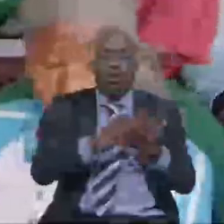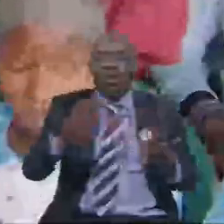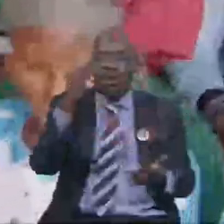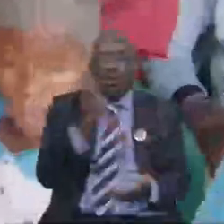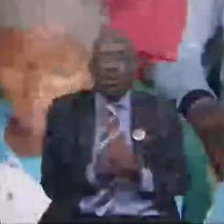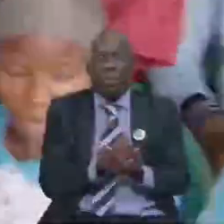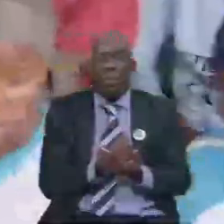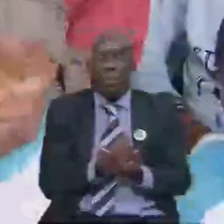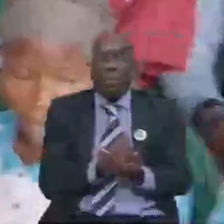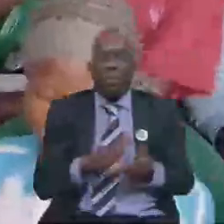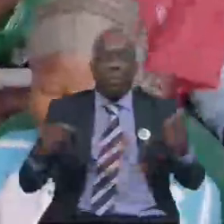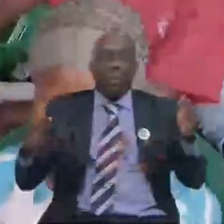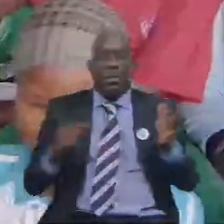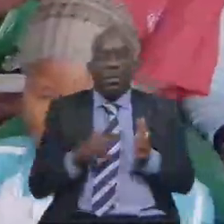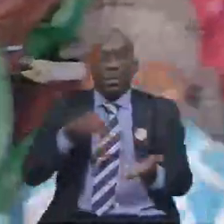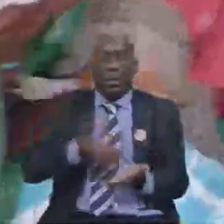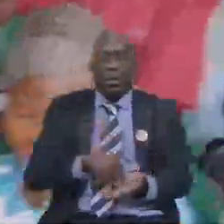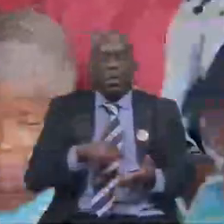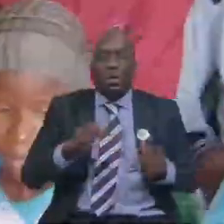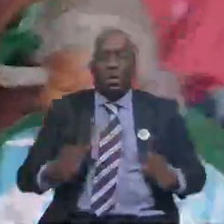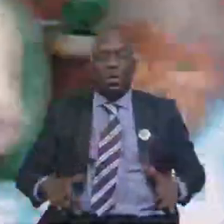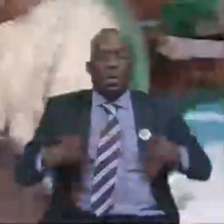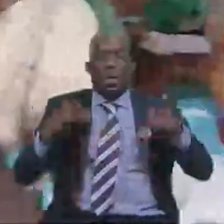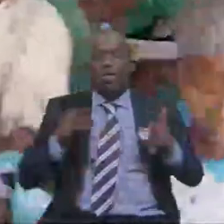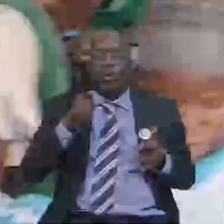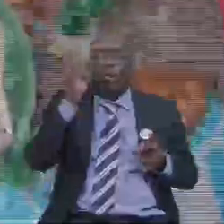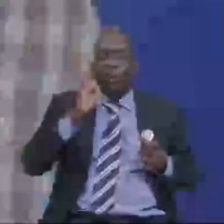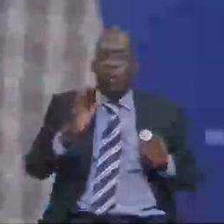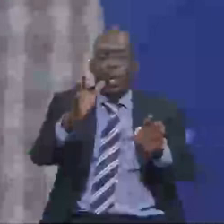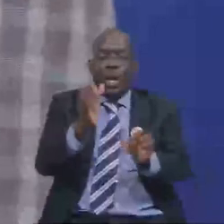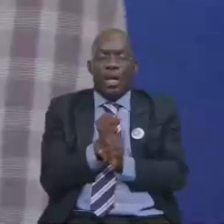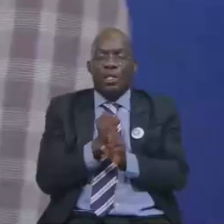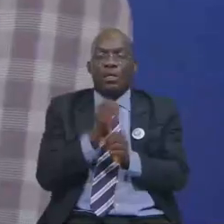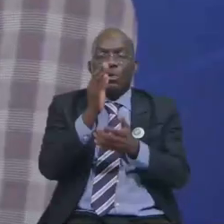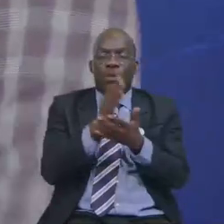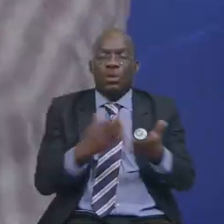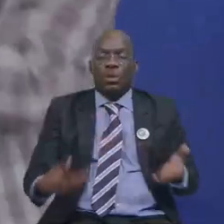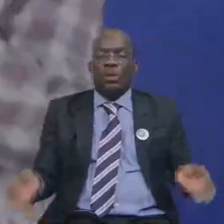cette vie tu vas réaliser quelque chose d'important